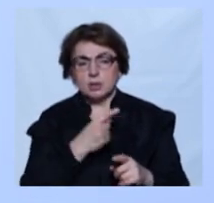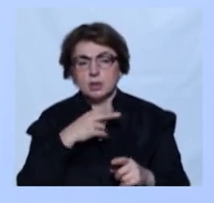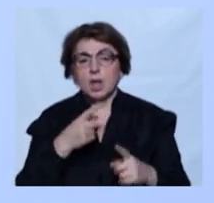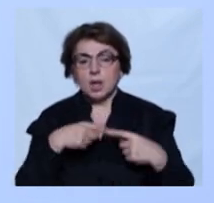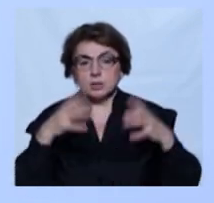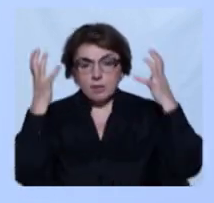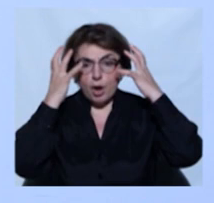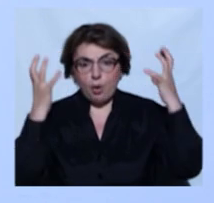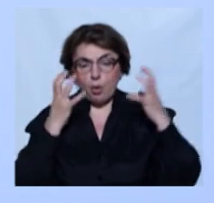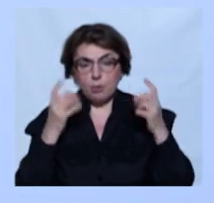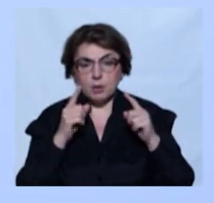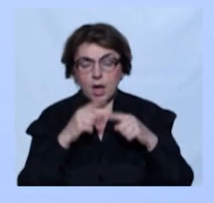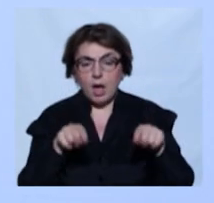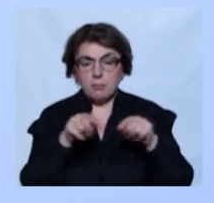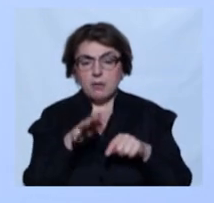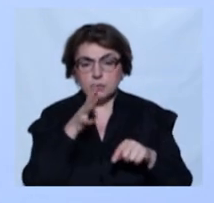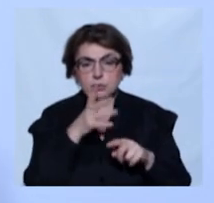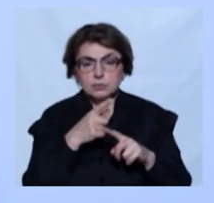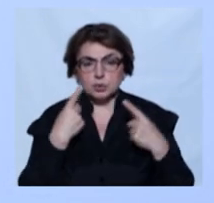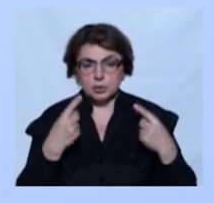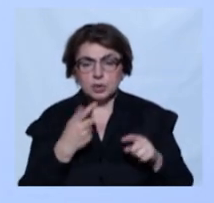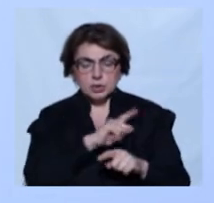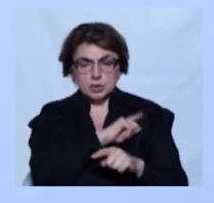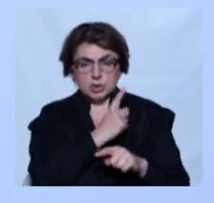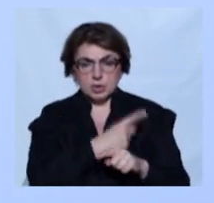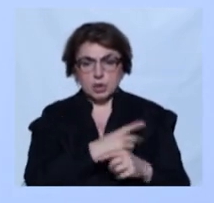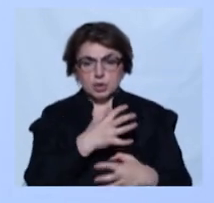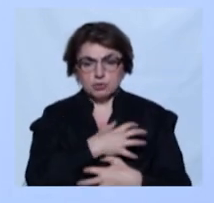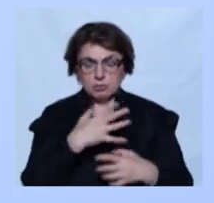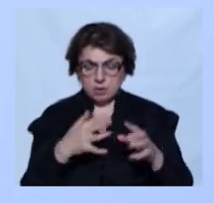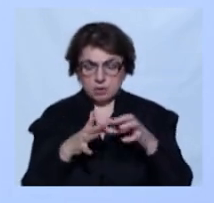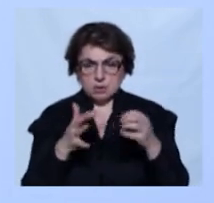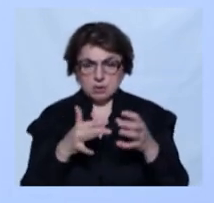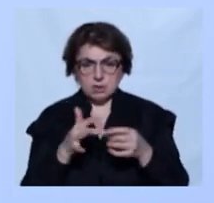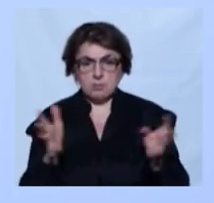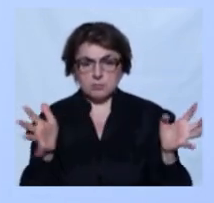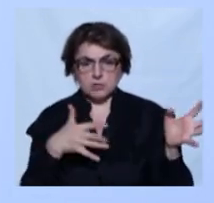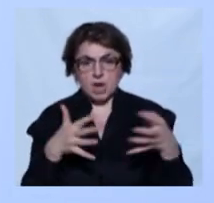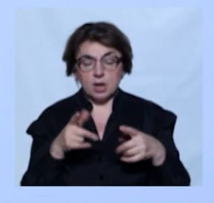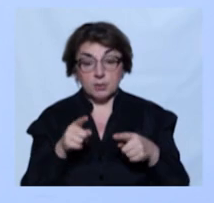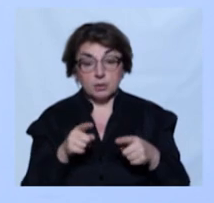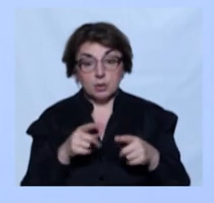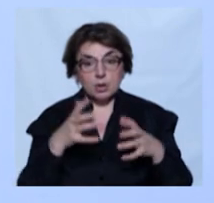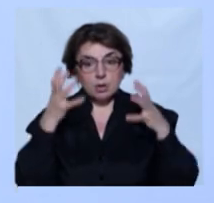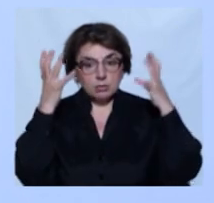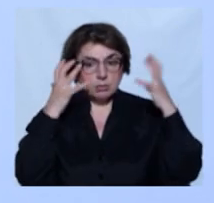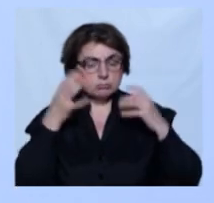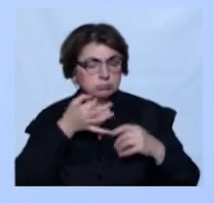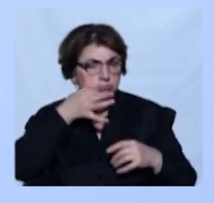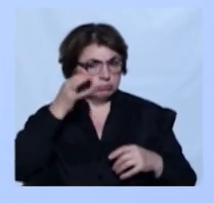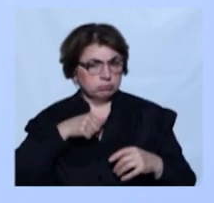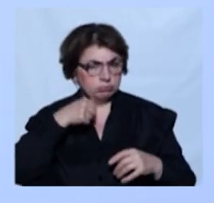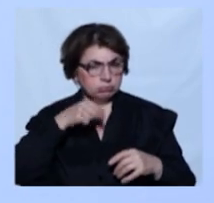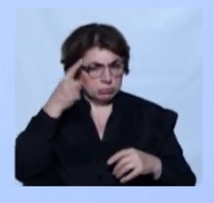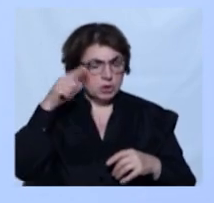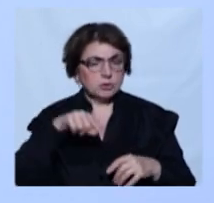ლომიც. ლომი ამავდროულად, გარდა იმისა, რომ ძლიერი ცხოველია და ბასრი ბრჭყალები აქვს, ლომი საკმაოდ მოხერხებული ცხოველიც